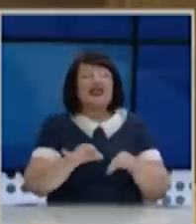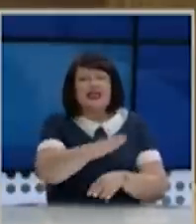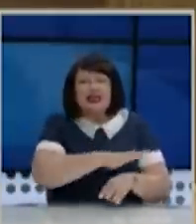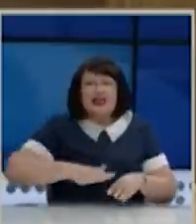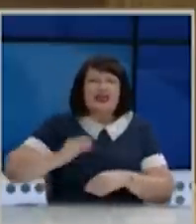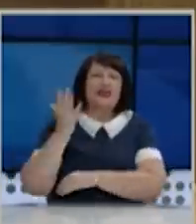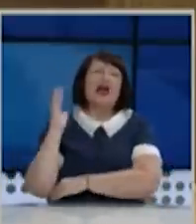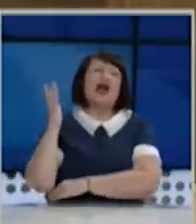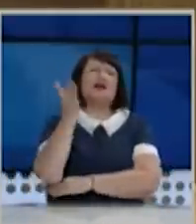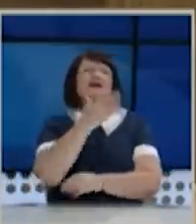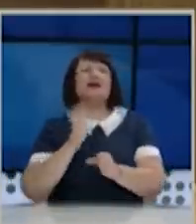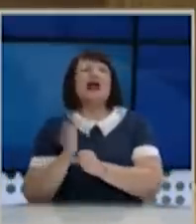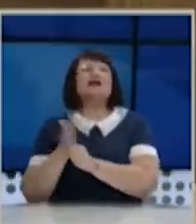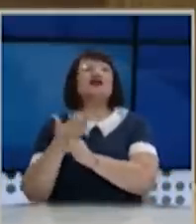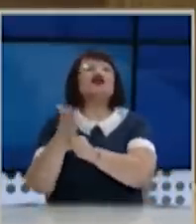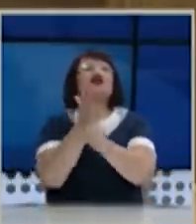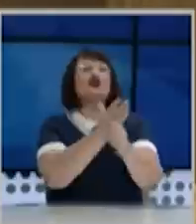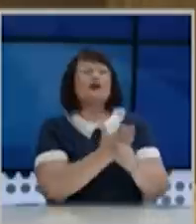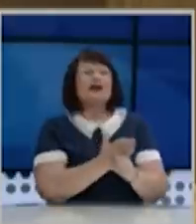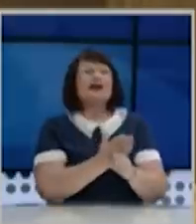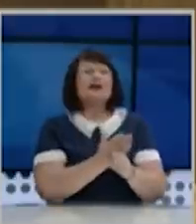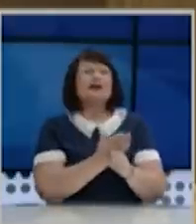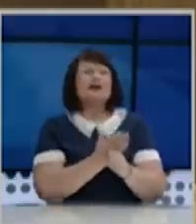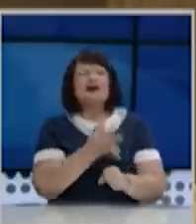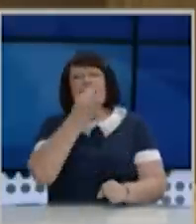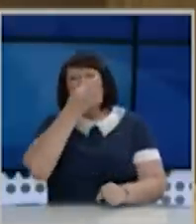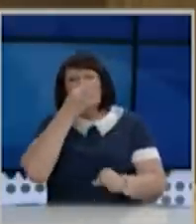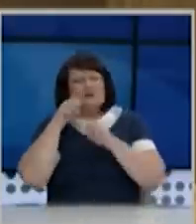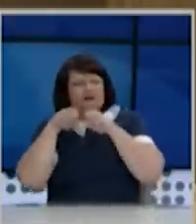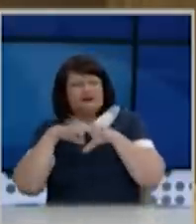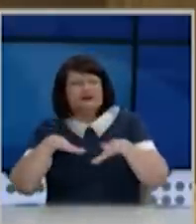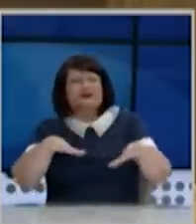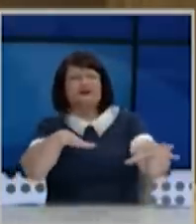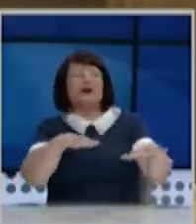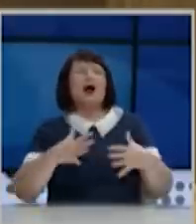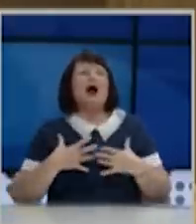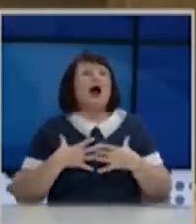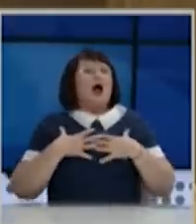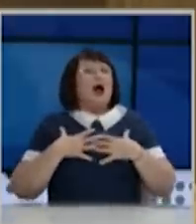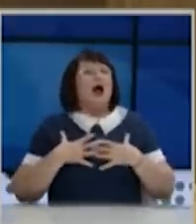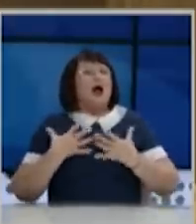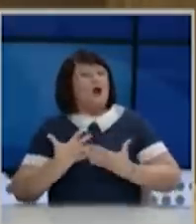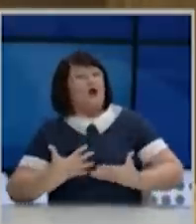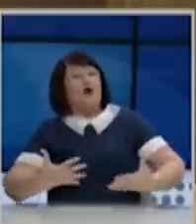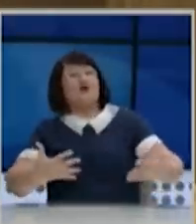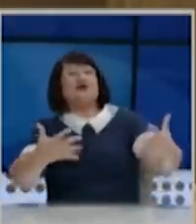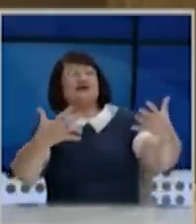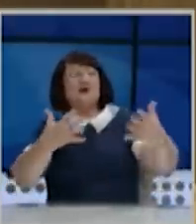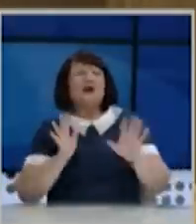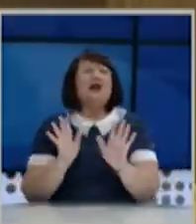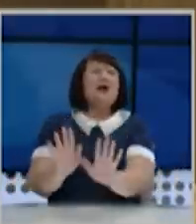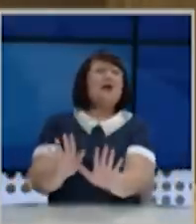που καταστράφηκαν δεσμεύουν το διοξίδιο του άνθρακος, παράγουν οξυγόνο και έχουν αφαιθεί στην τύχη